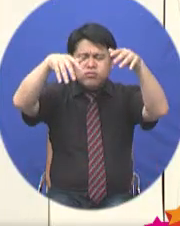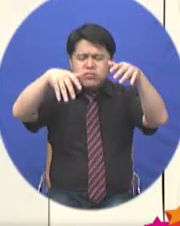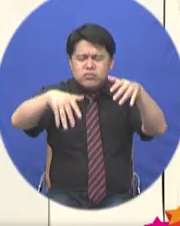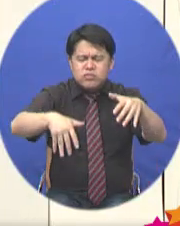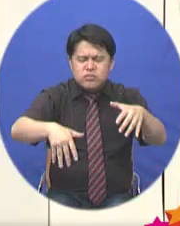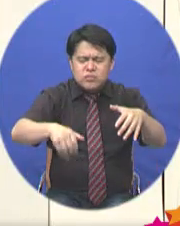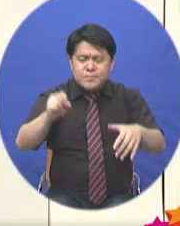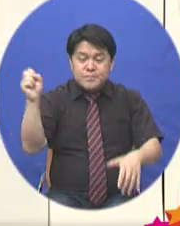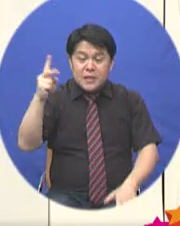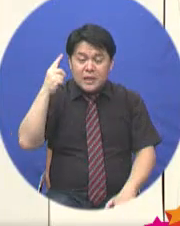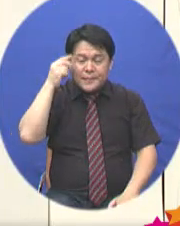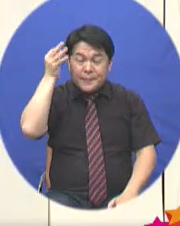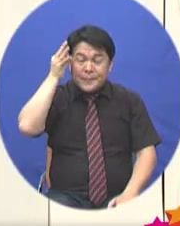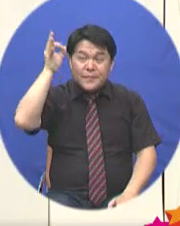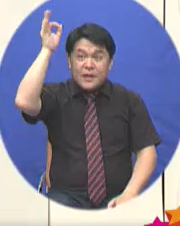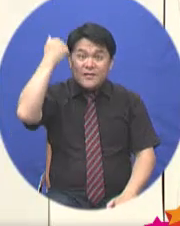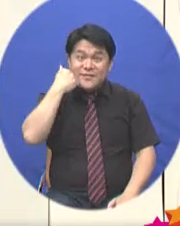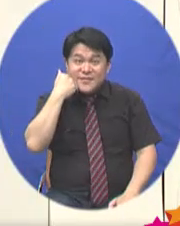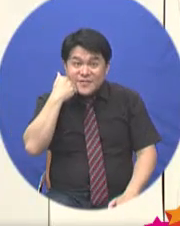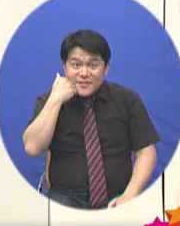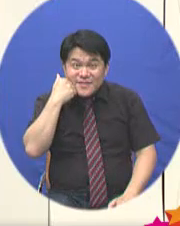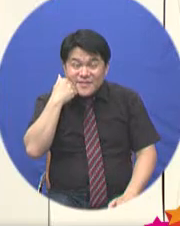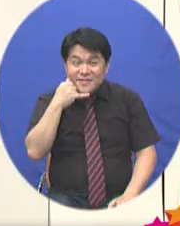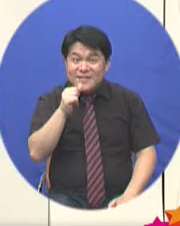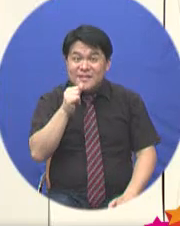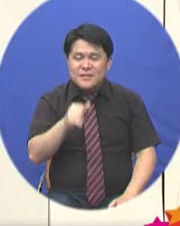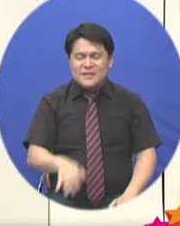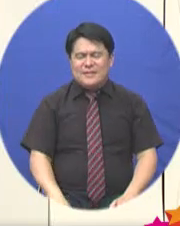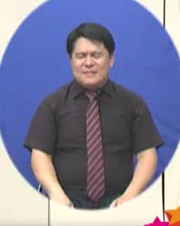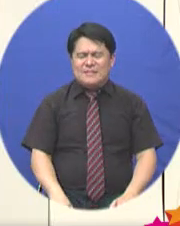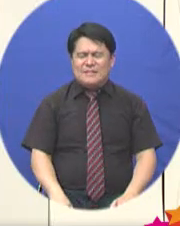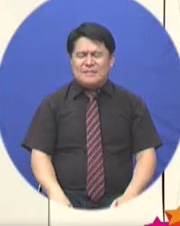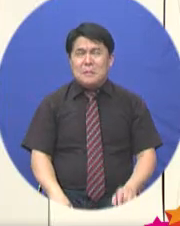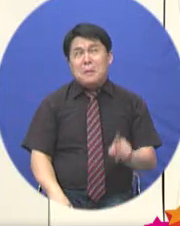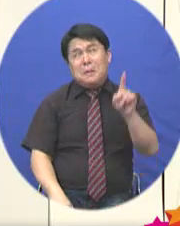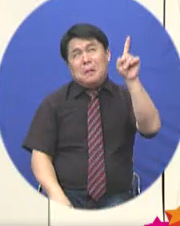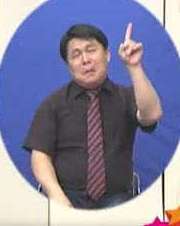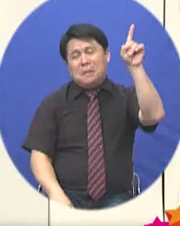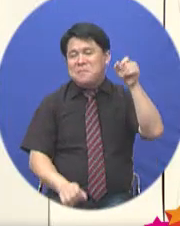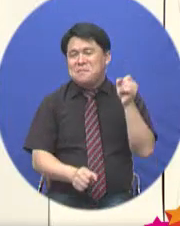생각나는 사람은 뭐 이미 세상을 저 세상 갔고요.